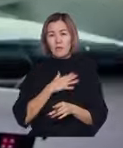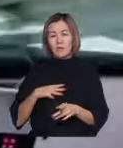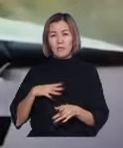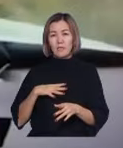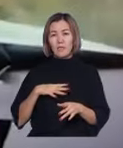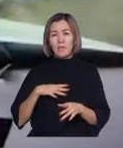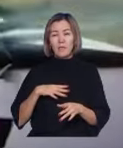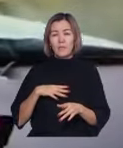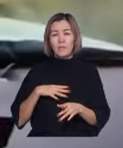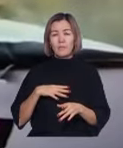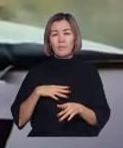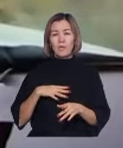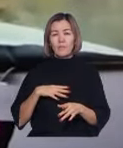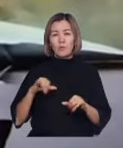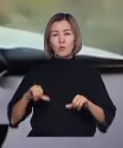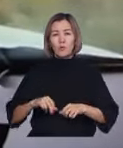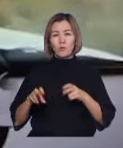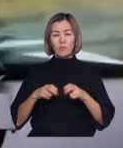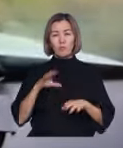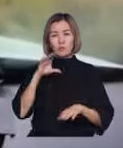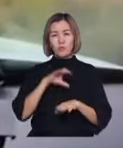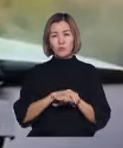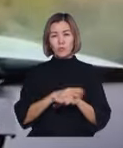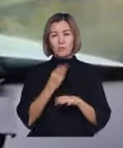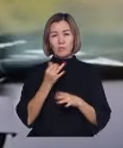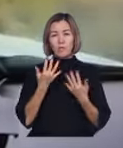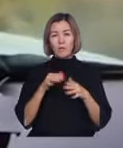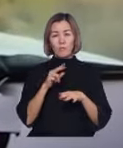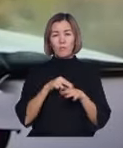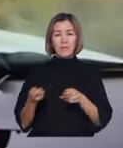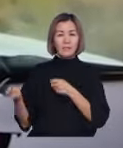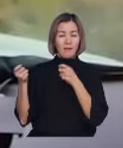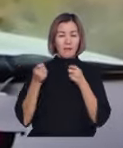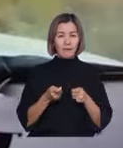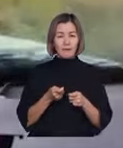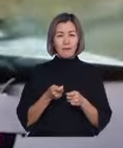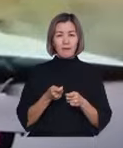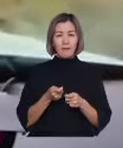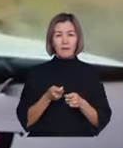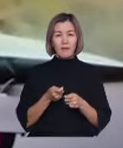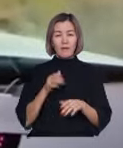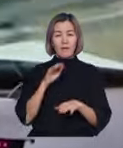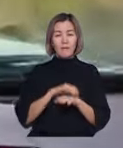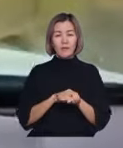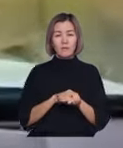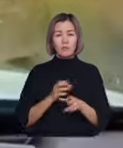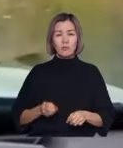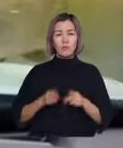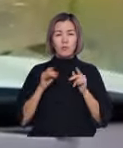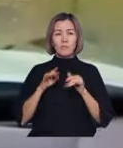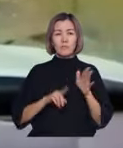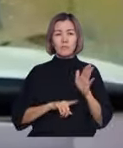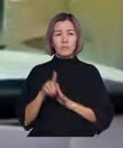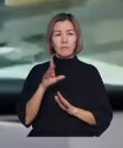көп ұзамай ұсталып, Шелек ауылының полиция бөліміне жеткізілді. Билік өкіміне қатысты күш қолдану фактісі бойынша қылмыстық іс қозғалды.